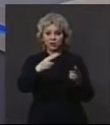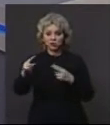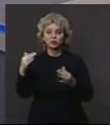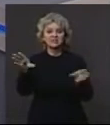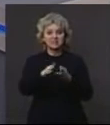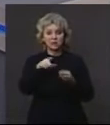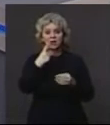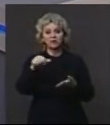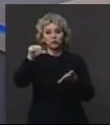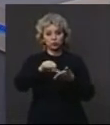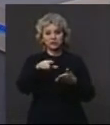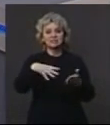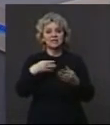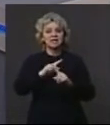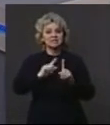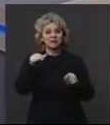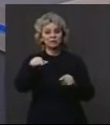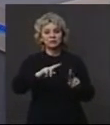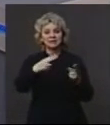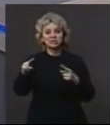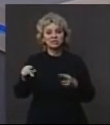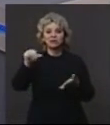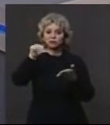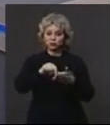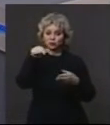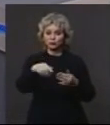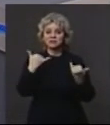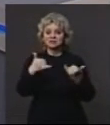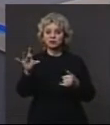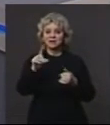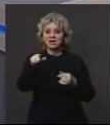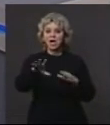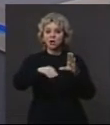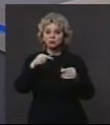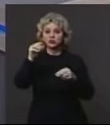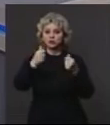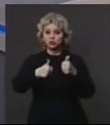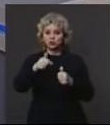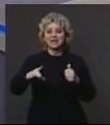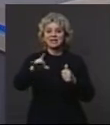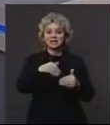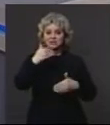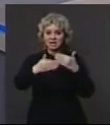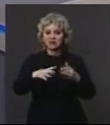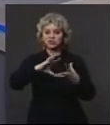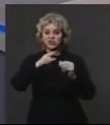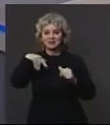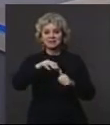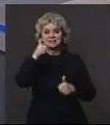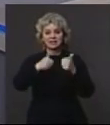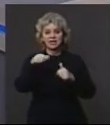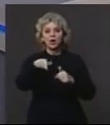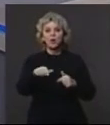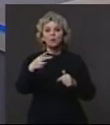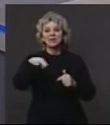потанцуешь с ним», уверяют участники своеобразного танцевального караоке. Сегодня в Ростове отборочный тур регионального этапа всероссийских